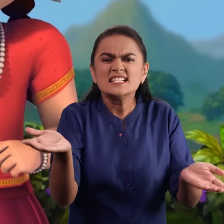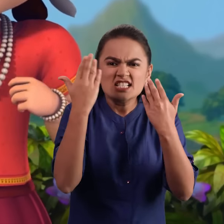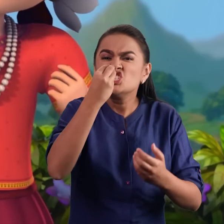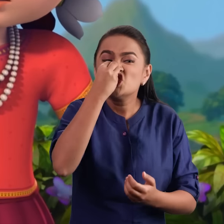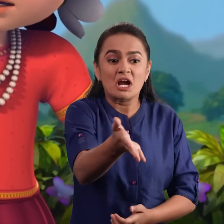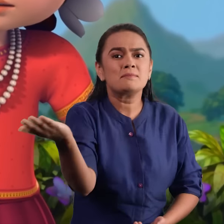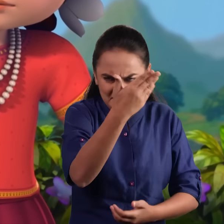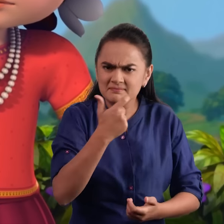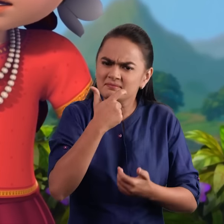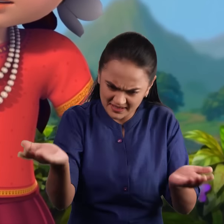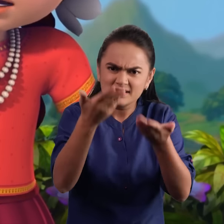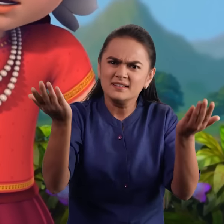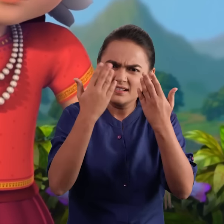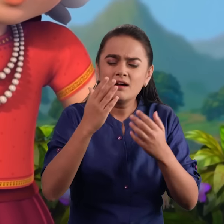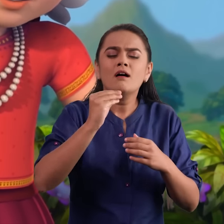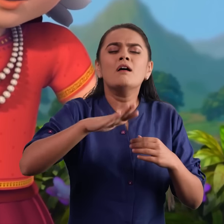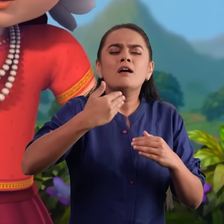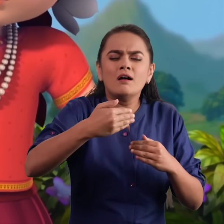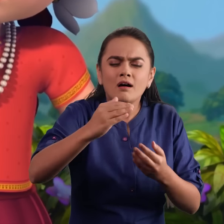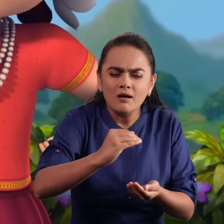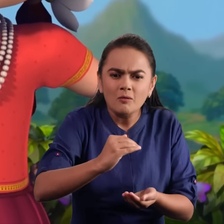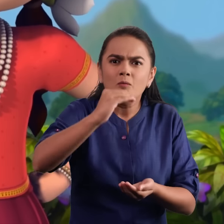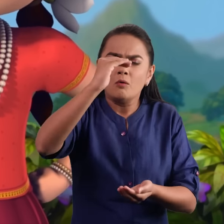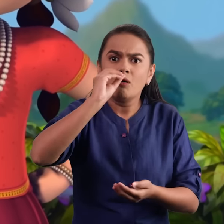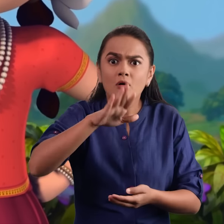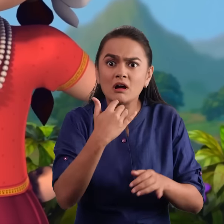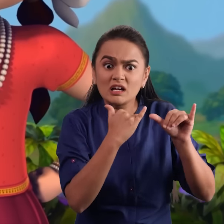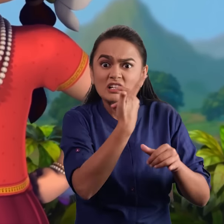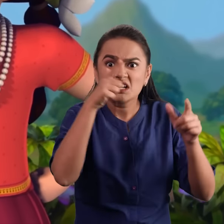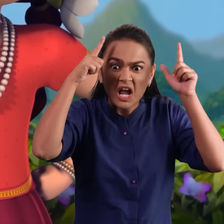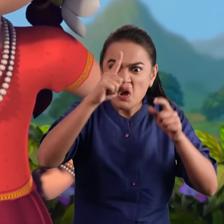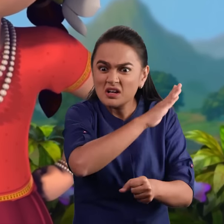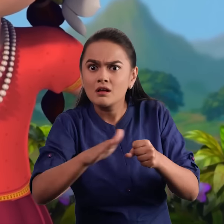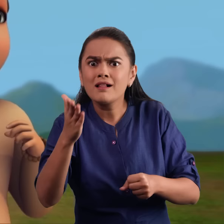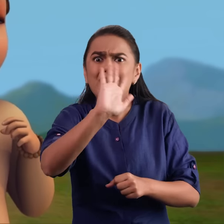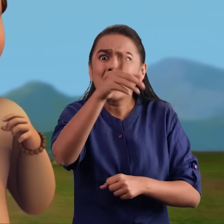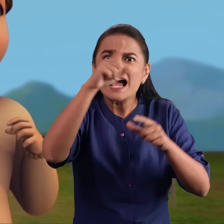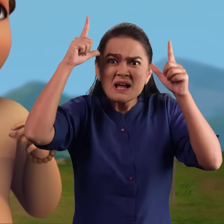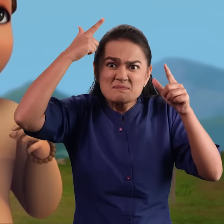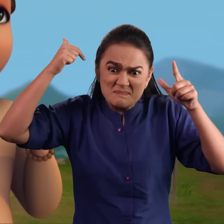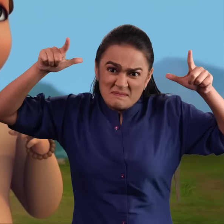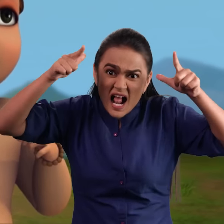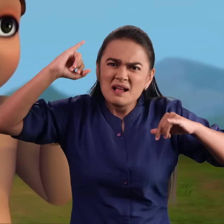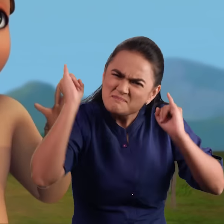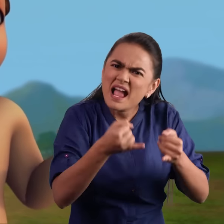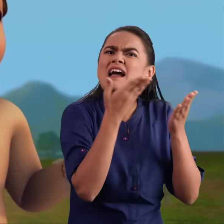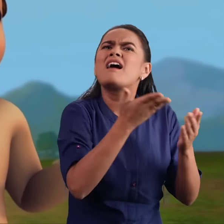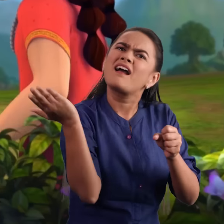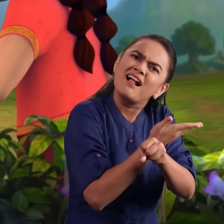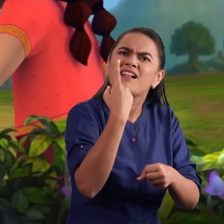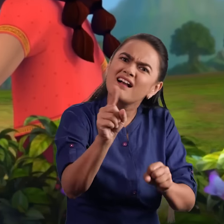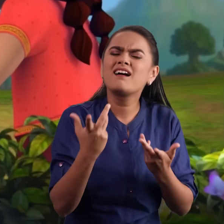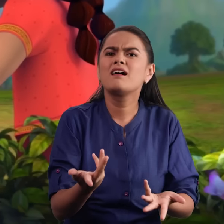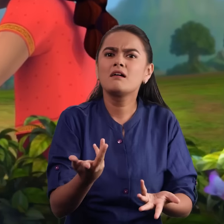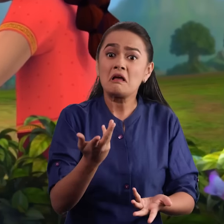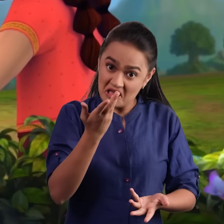हंस लो निर्लज्जों। और कुछ दिन पूर्व ही कृष्ण ने एक बछड़े को भी मारा था। किंतु वत्ससुर एक राक्षस था।